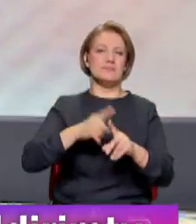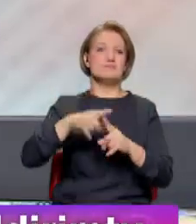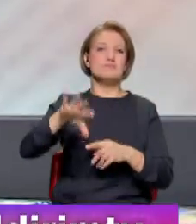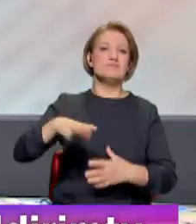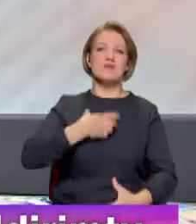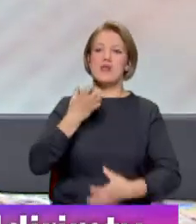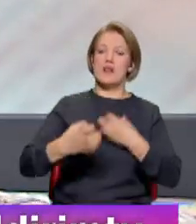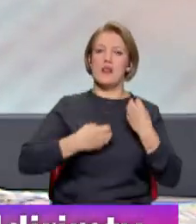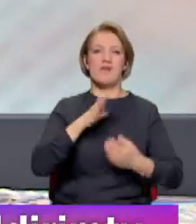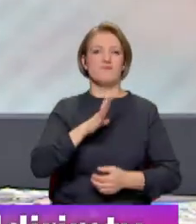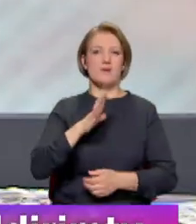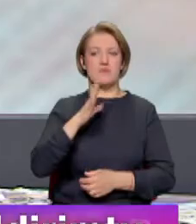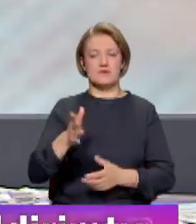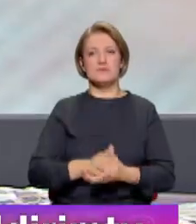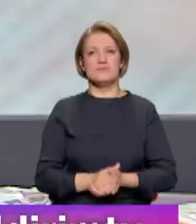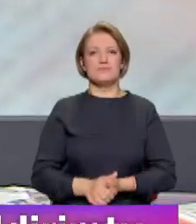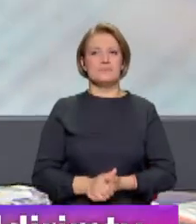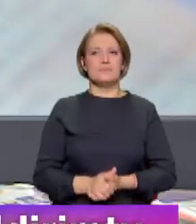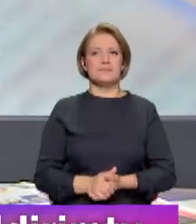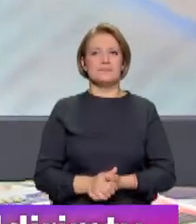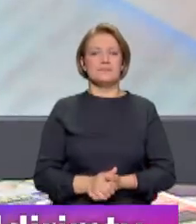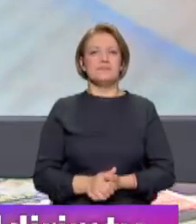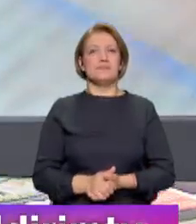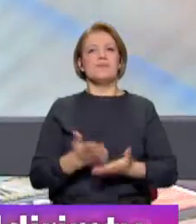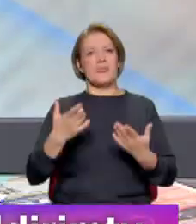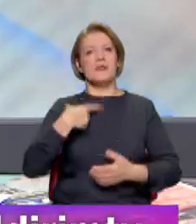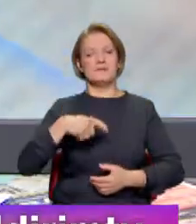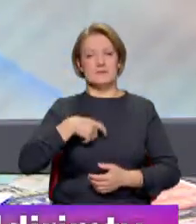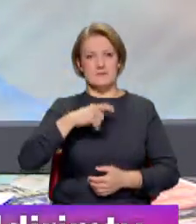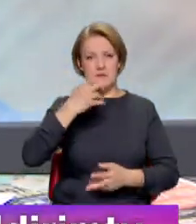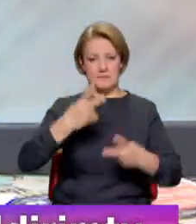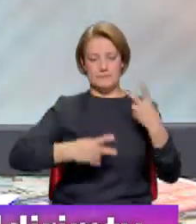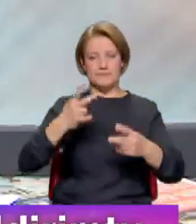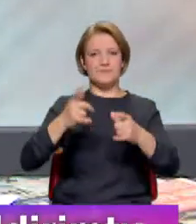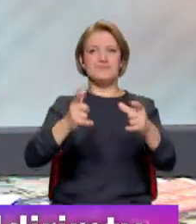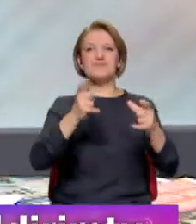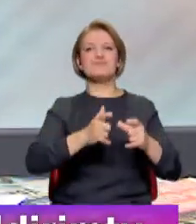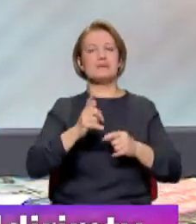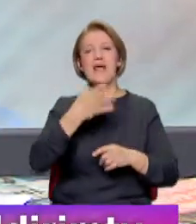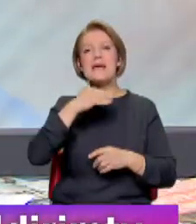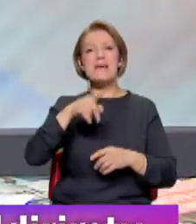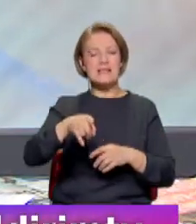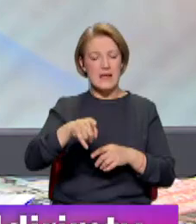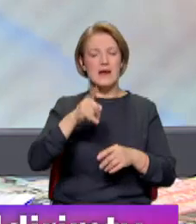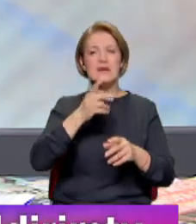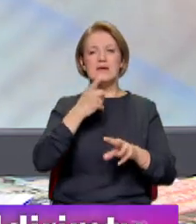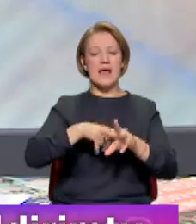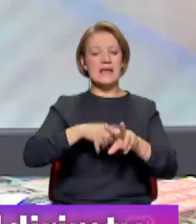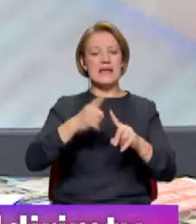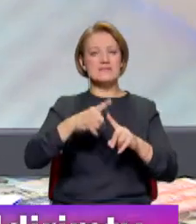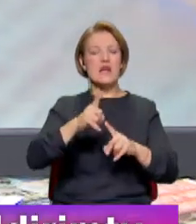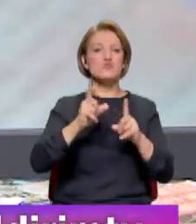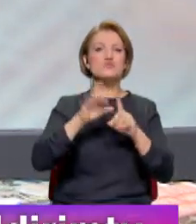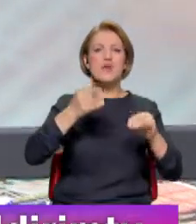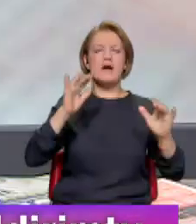EYT'linin diye Gönül Boran isyanını dile getiriyor. Tabii özellikle bazı semtlerde emeklilikte yaşa takılanların durumu